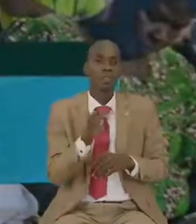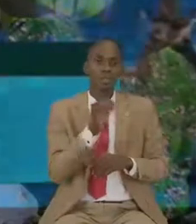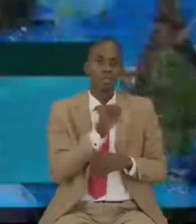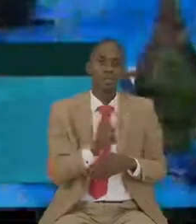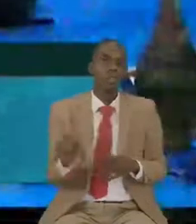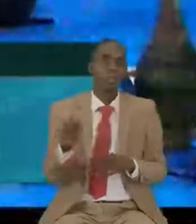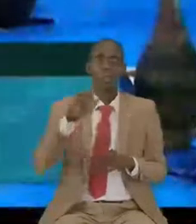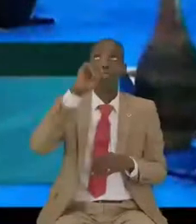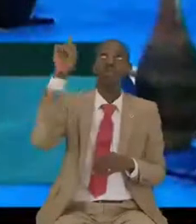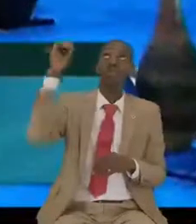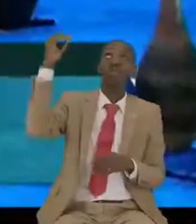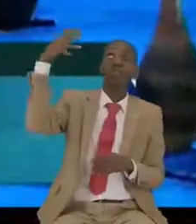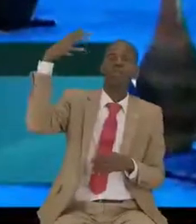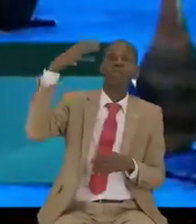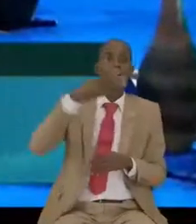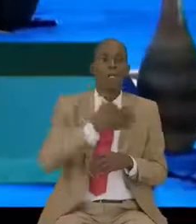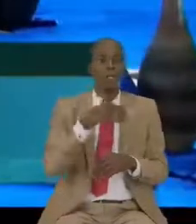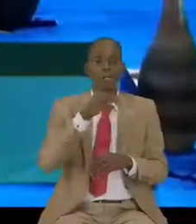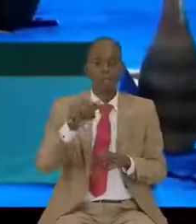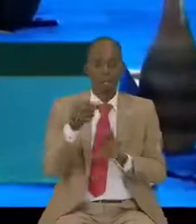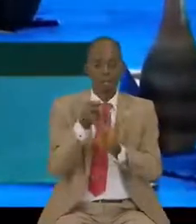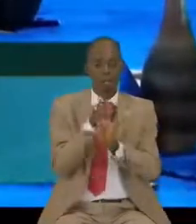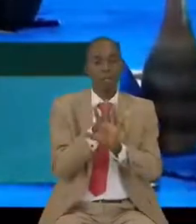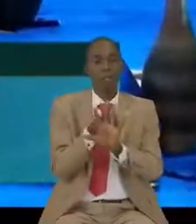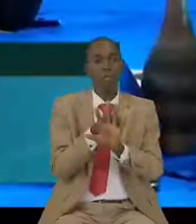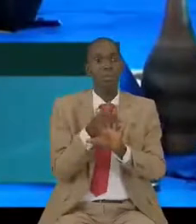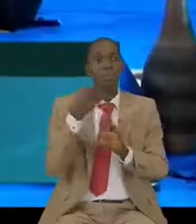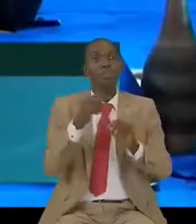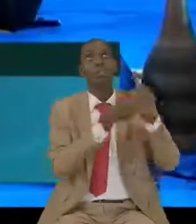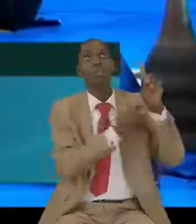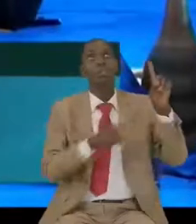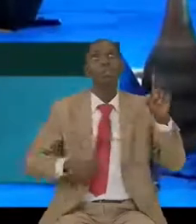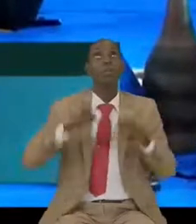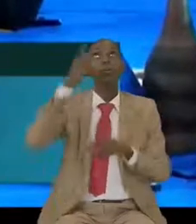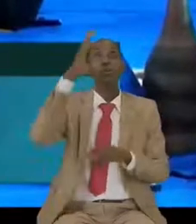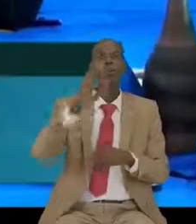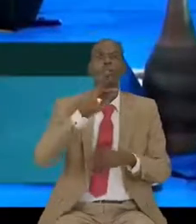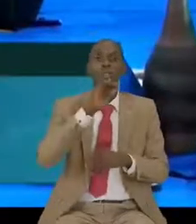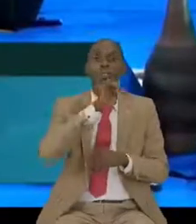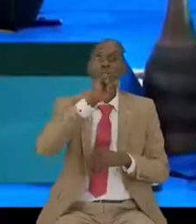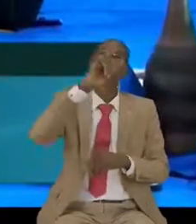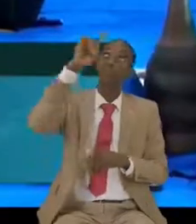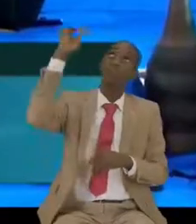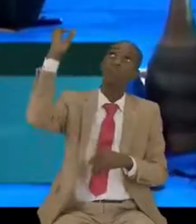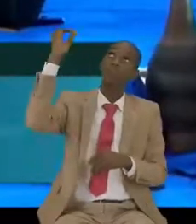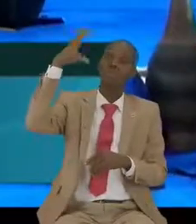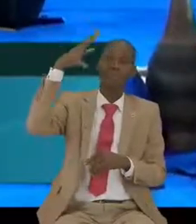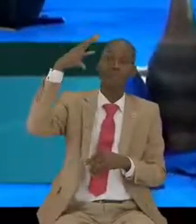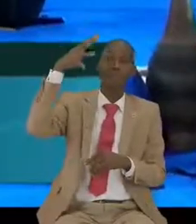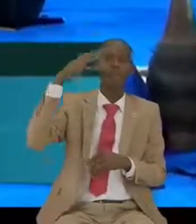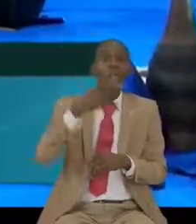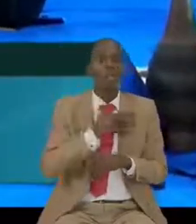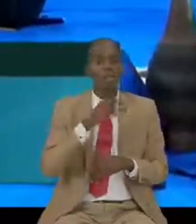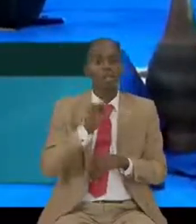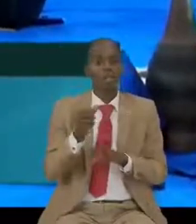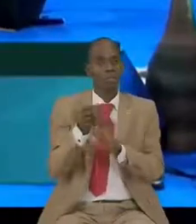verset 12. Car l'Éternel Dieu est un soleil et un bouclier. Pensez-y. Car